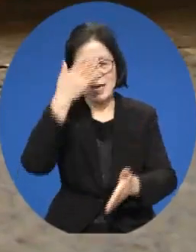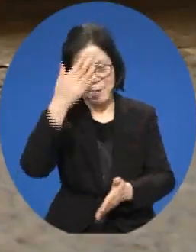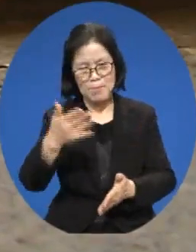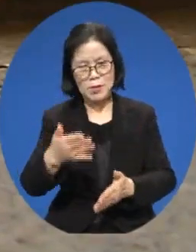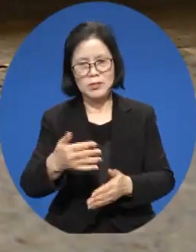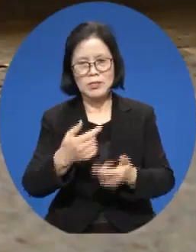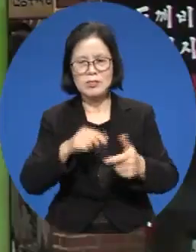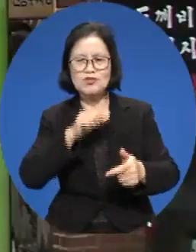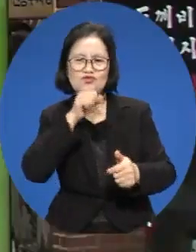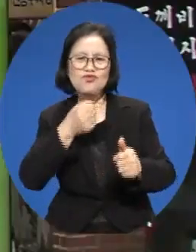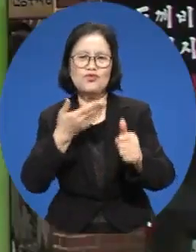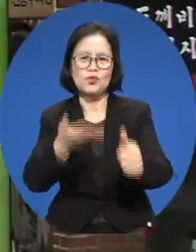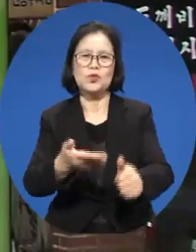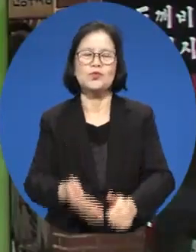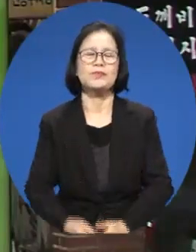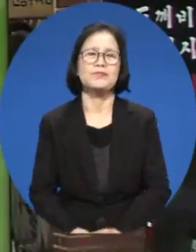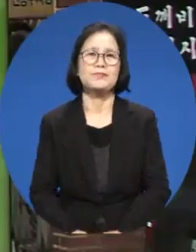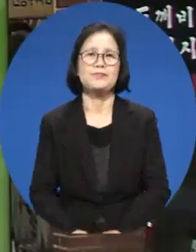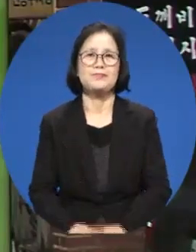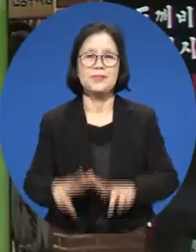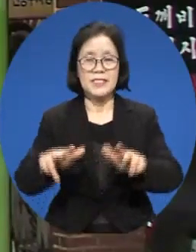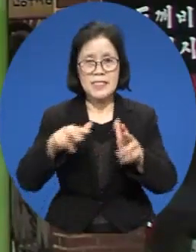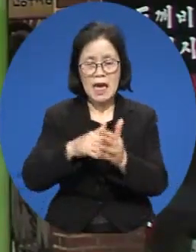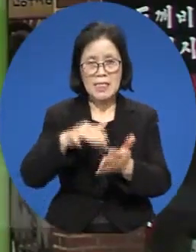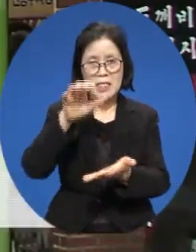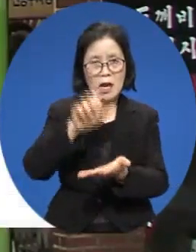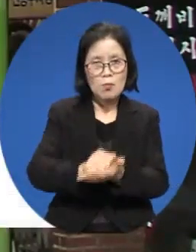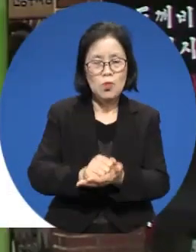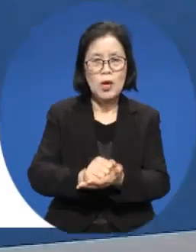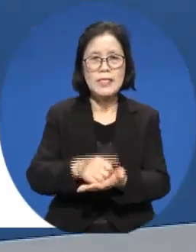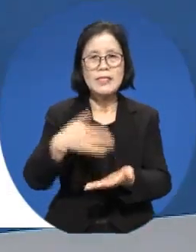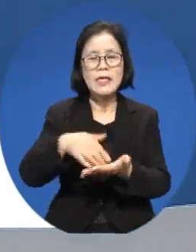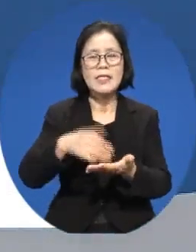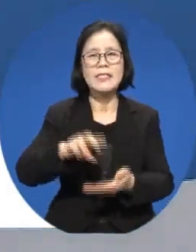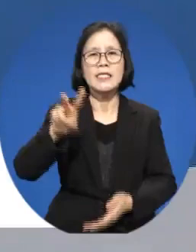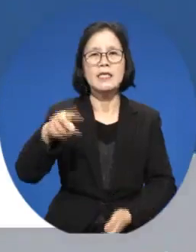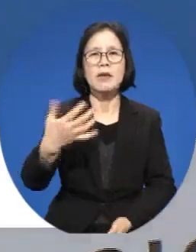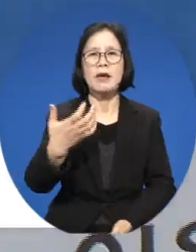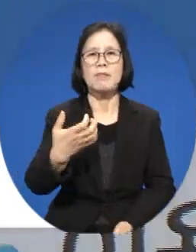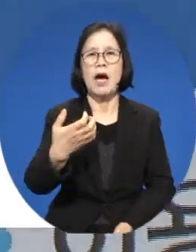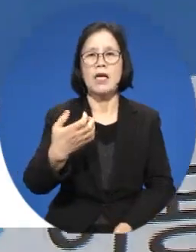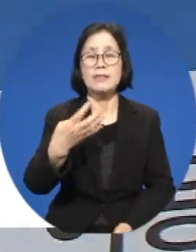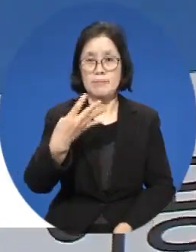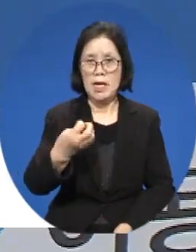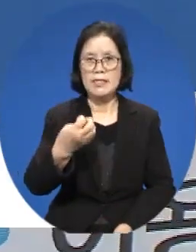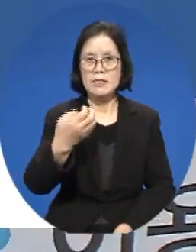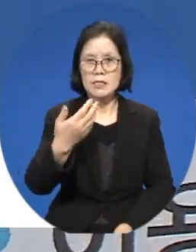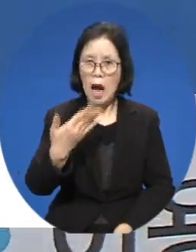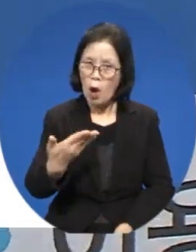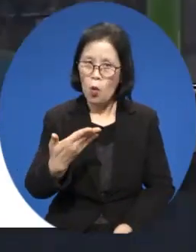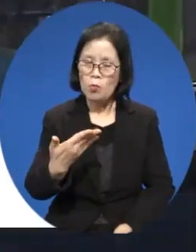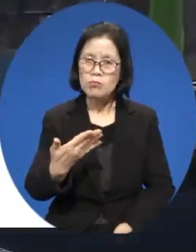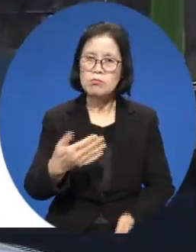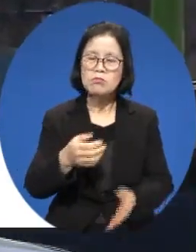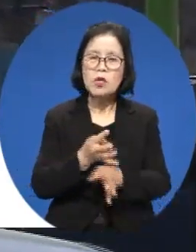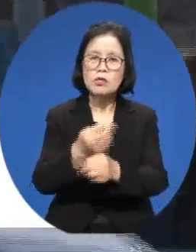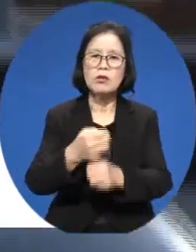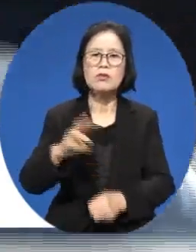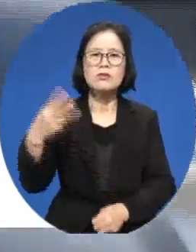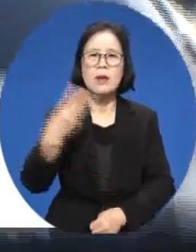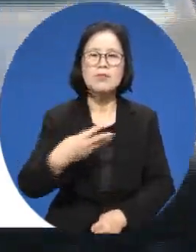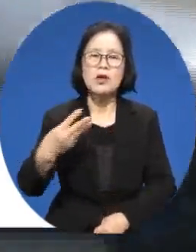이끌었습니다 지금까지 확보한 주 참여는 200 많은 나오면 면적으로 따지면 3000 의 제곱 m 에